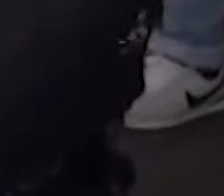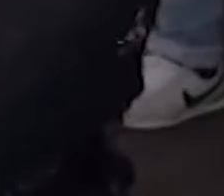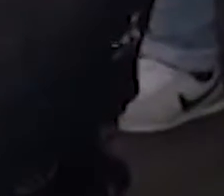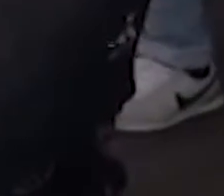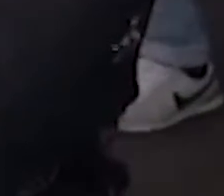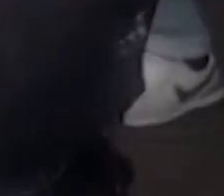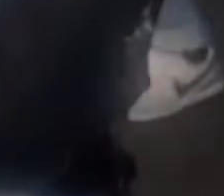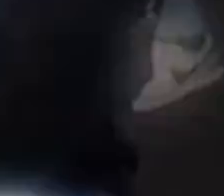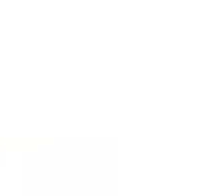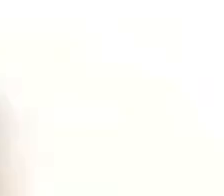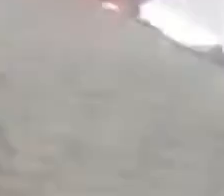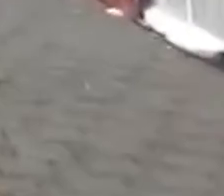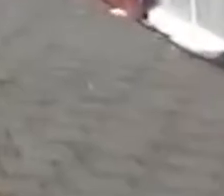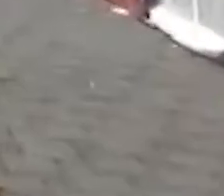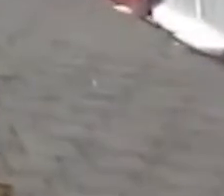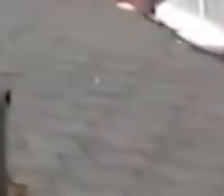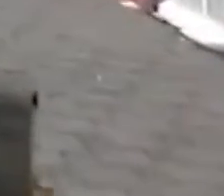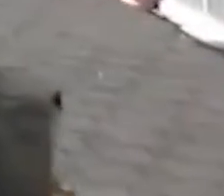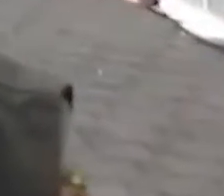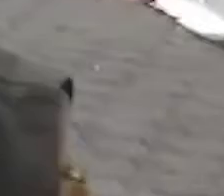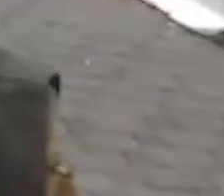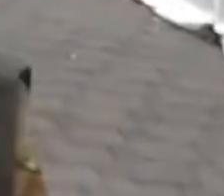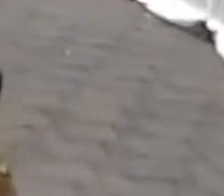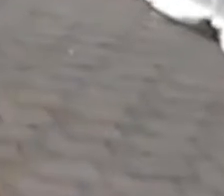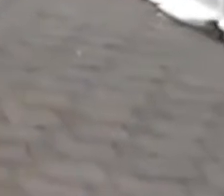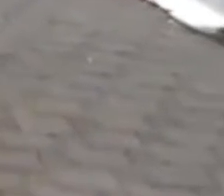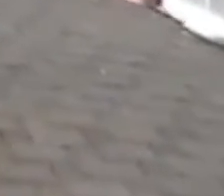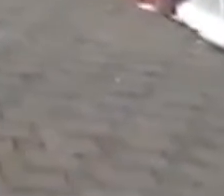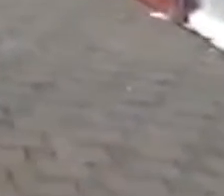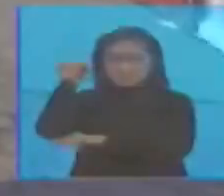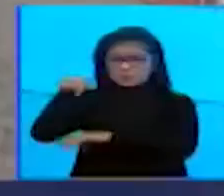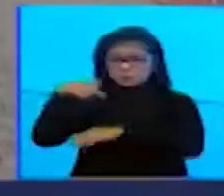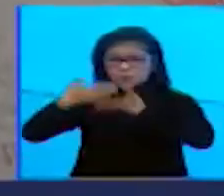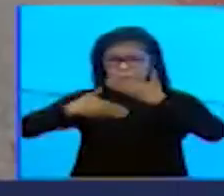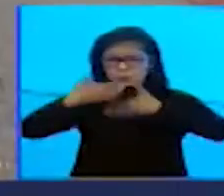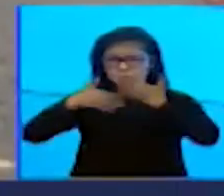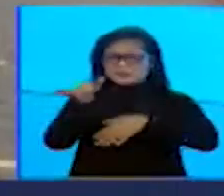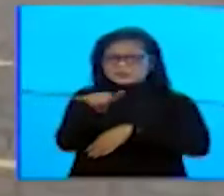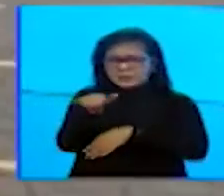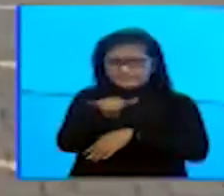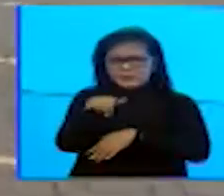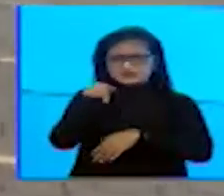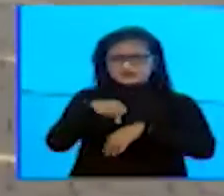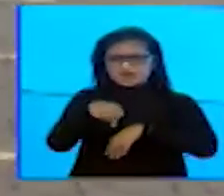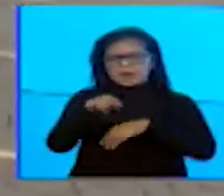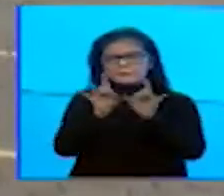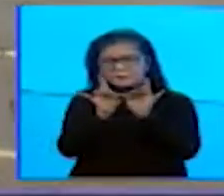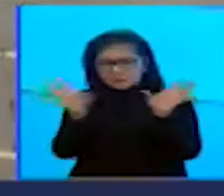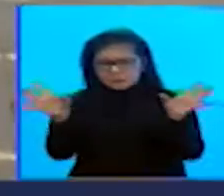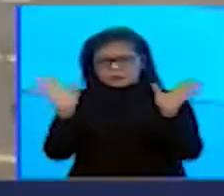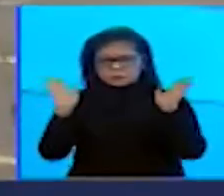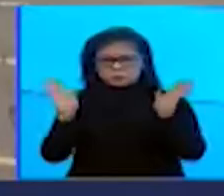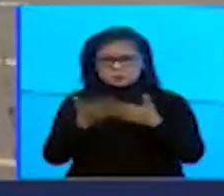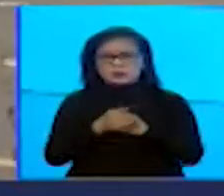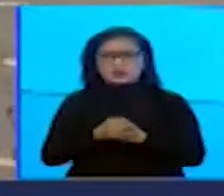mendapatkan vaksinasi. Siang kita tetap berjalan, hanya mungkin waktunya jadi diperpendek saja jam 9 sampai jam